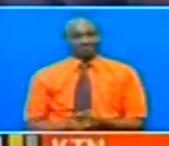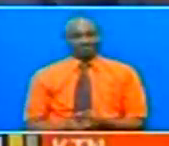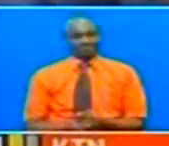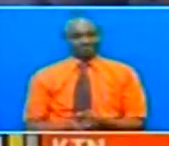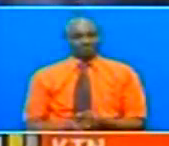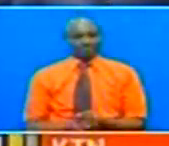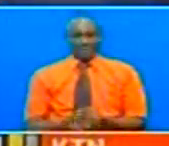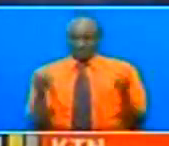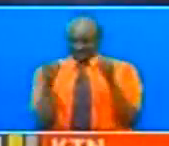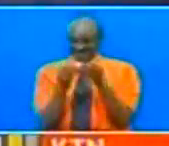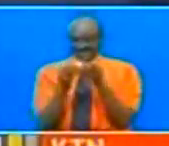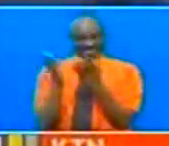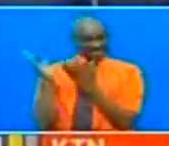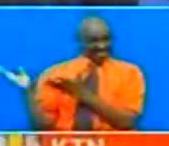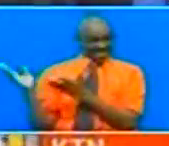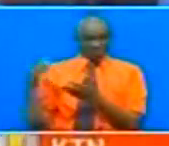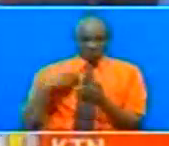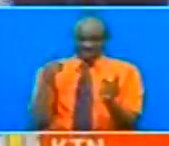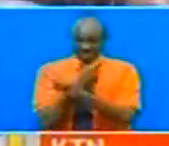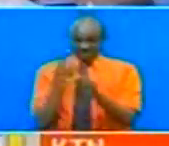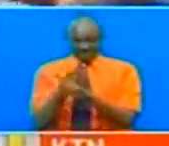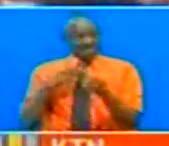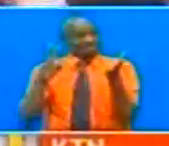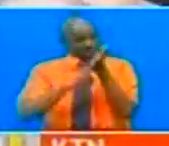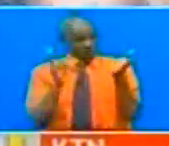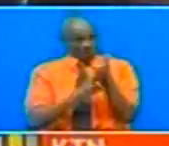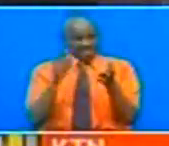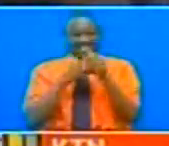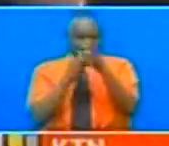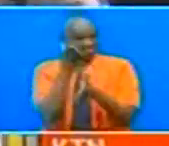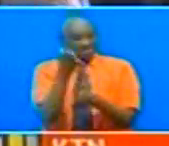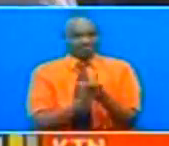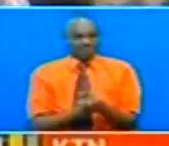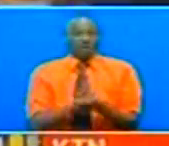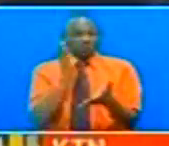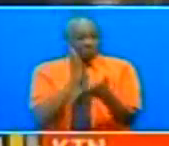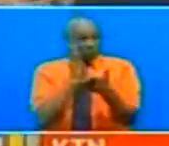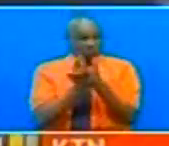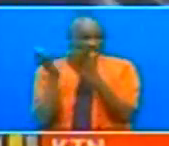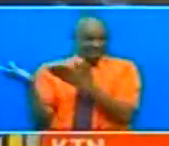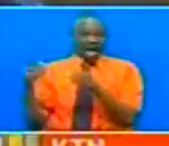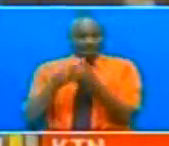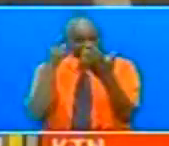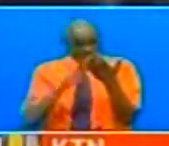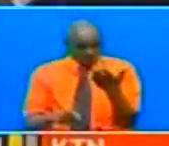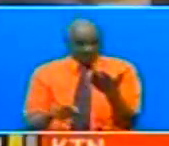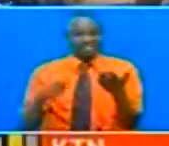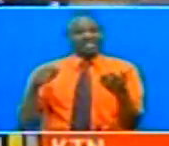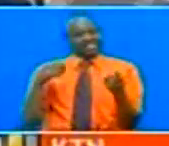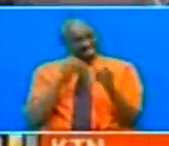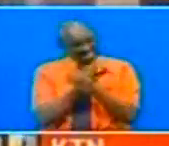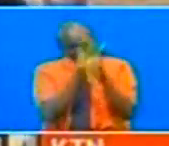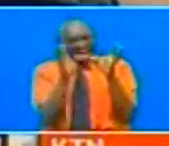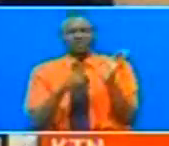Ni mkutano wa kiongozi wa nchi katika kaunti ya Migori akiadhirika kwa vurugu. Bila shaka ni matukio kama haya ndiyo ulifanya